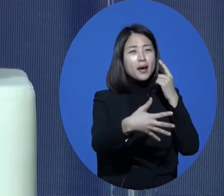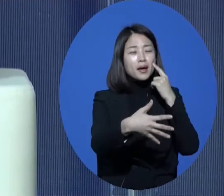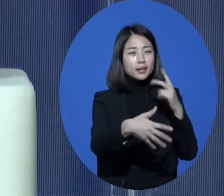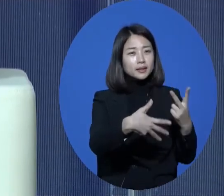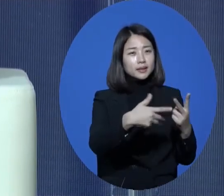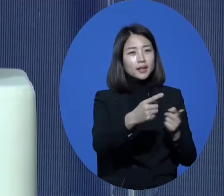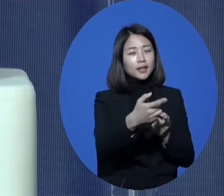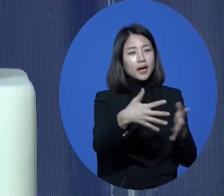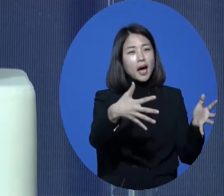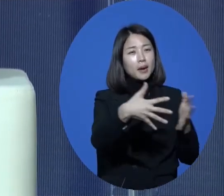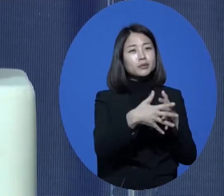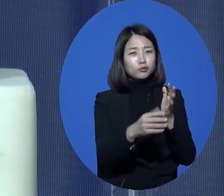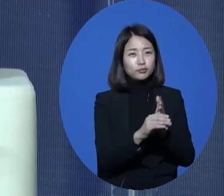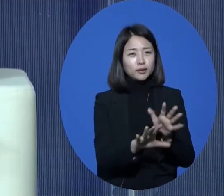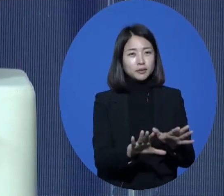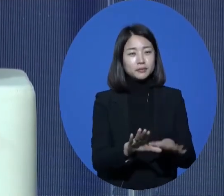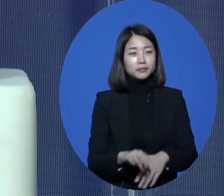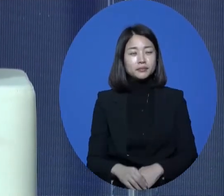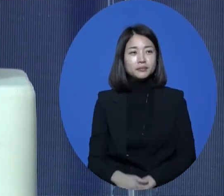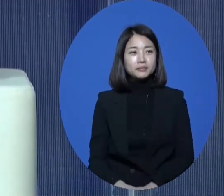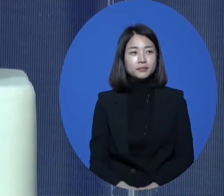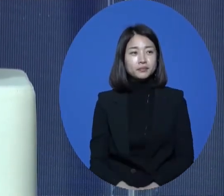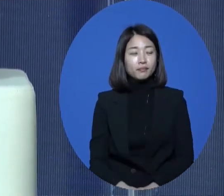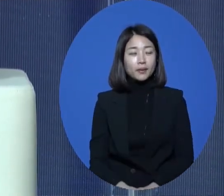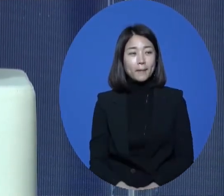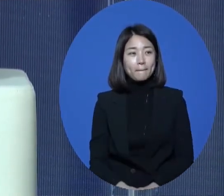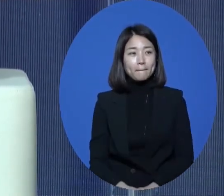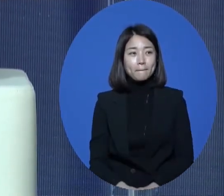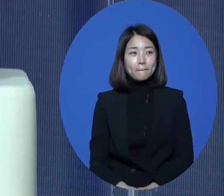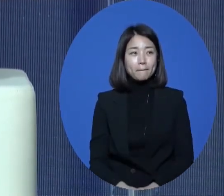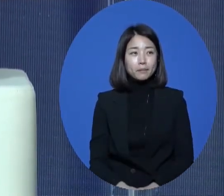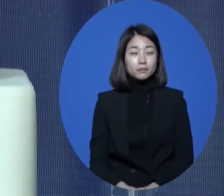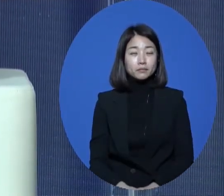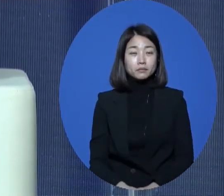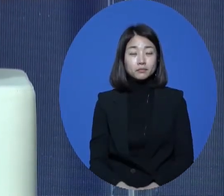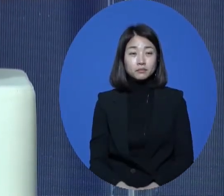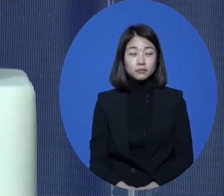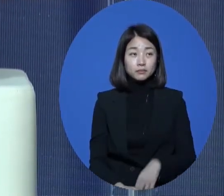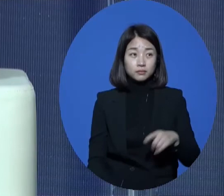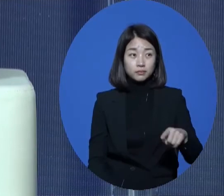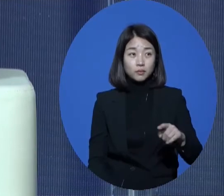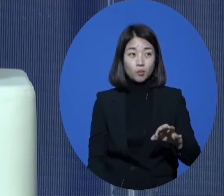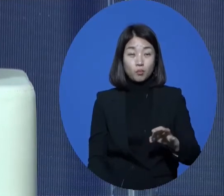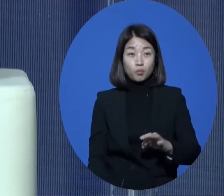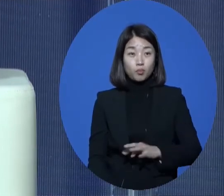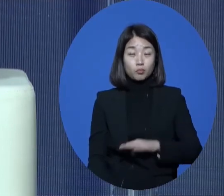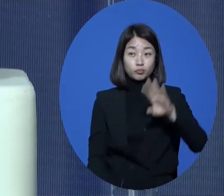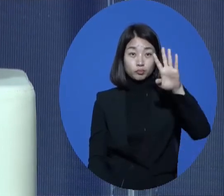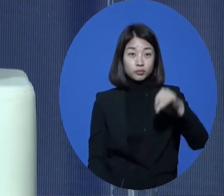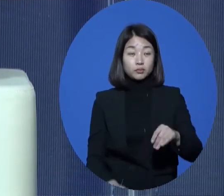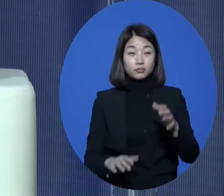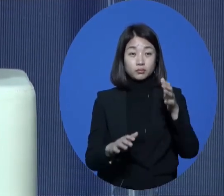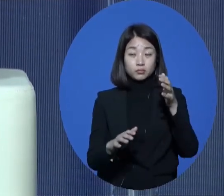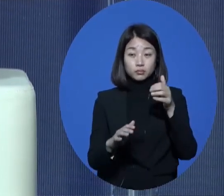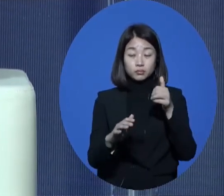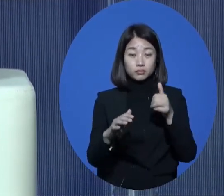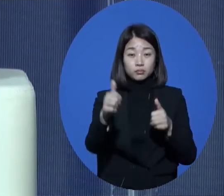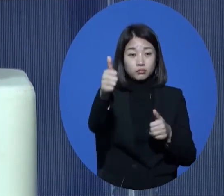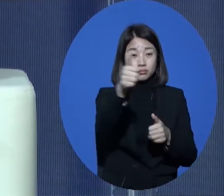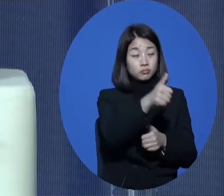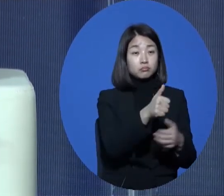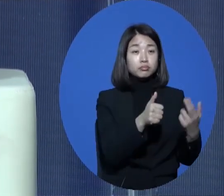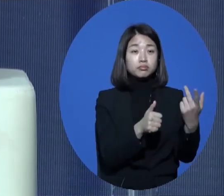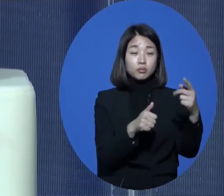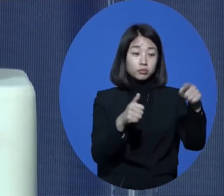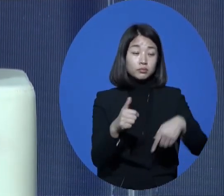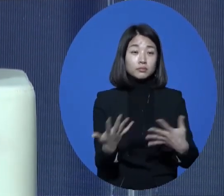2차 조정을 진행 중입니다. 하지만 아까 말씀드렸던 것처럼 여전히 이제 관계자 한 명도 나오지 않는 조정이